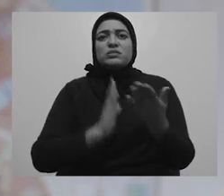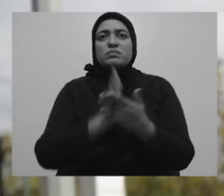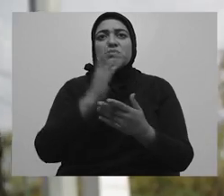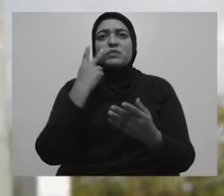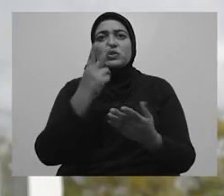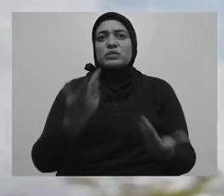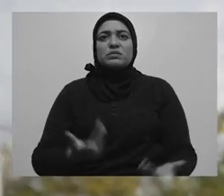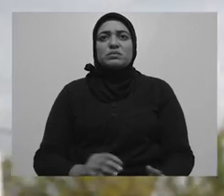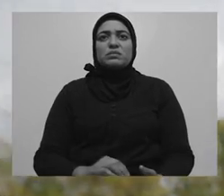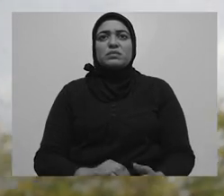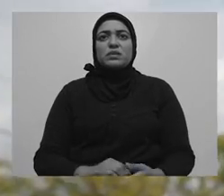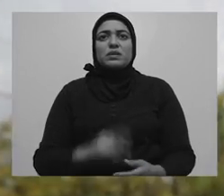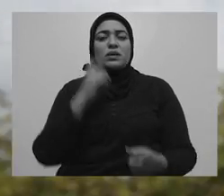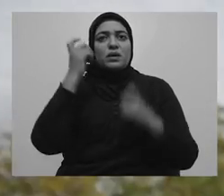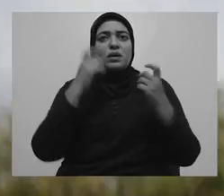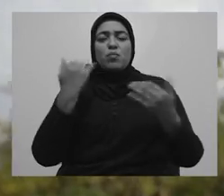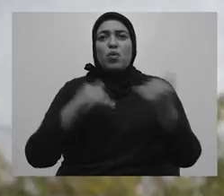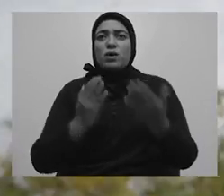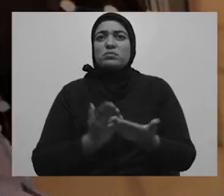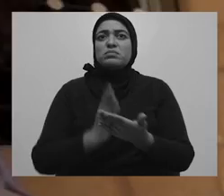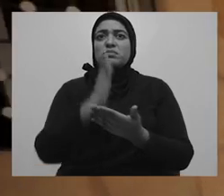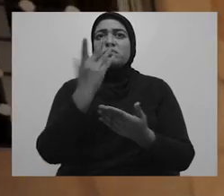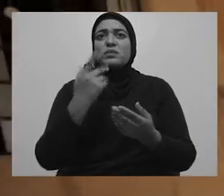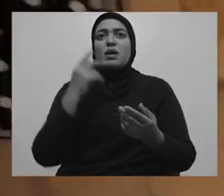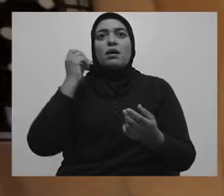الإعاقة، باش نعمل حاجة مخير من اللي كنت نتوقعها.